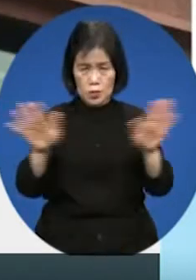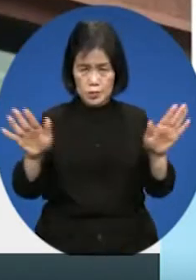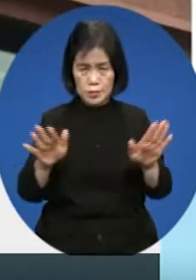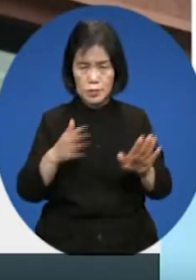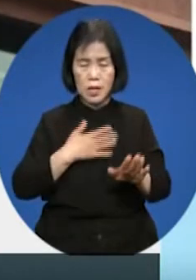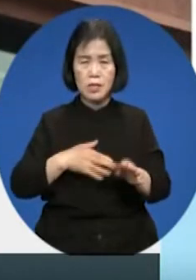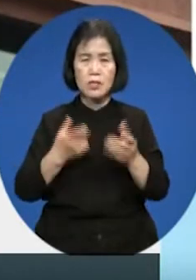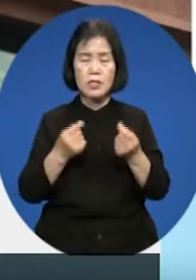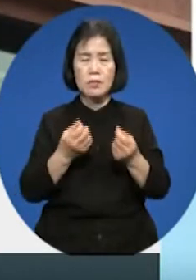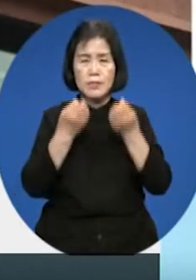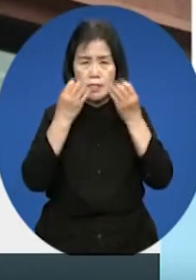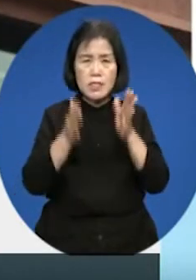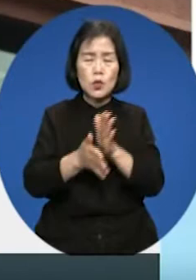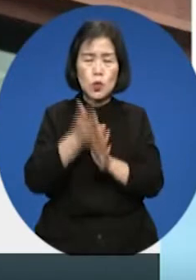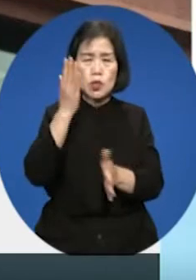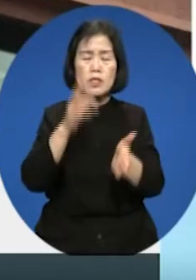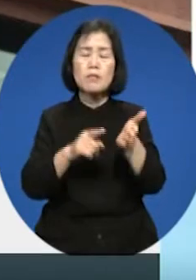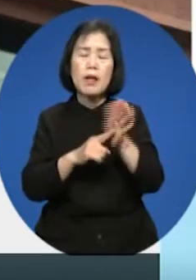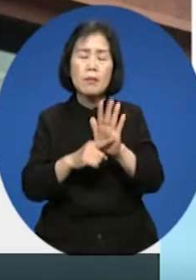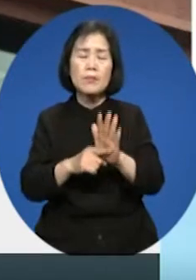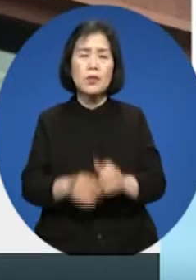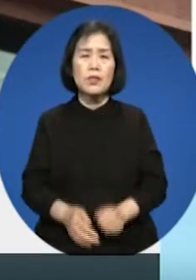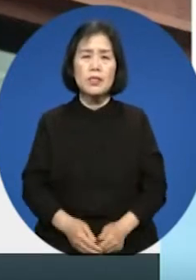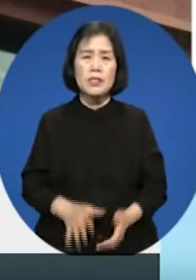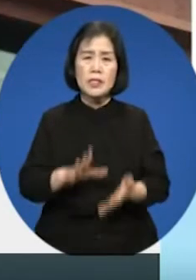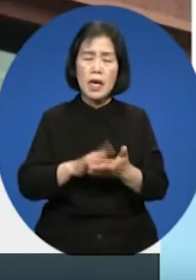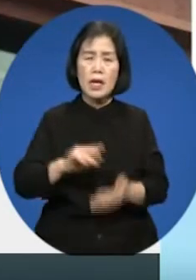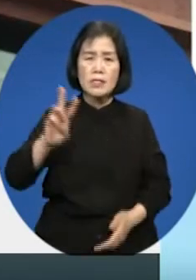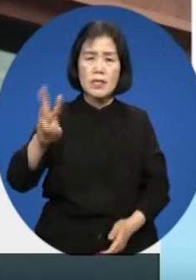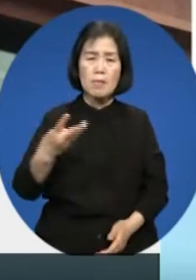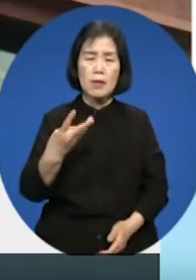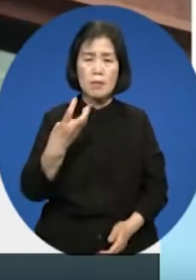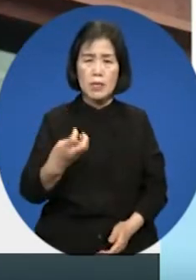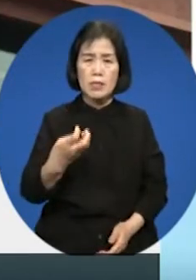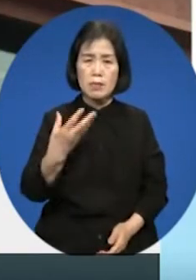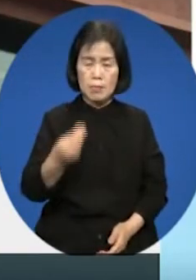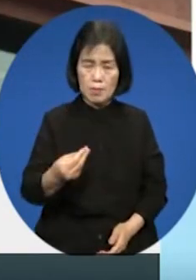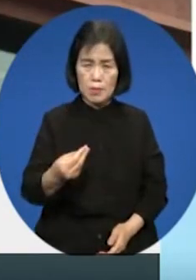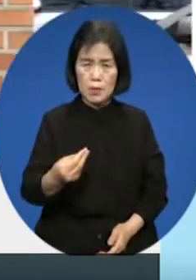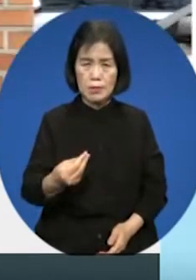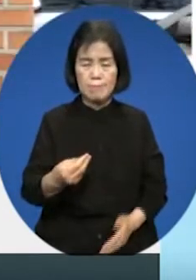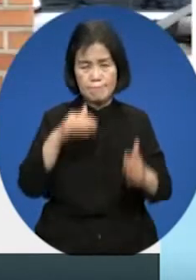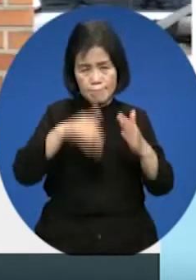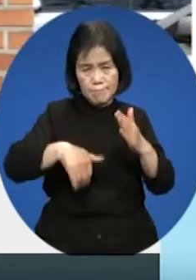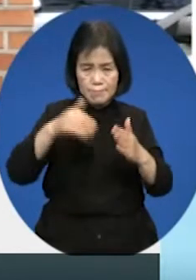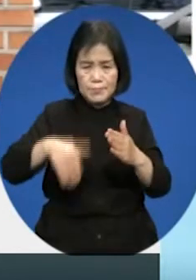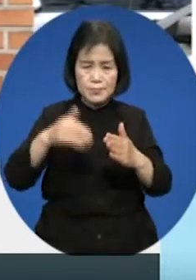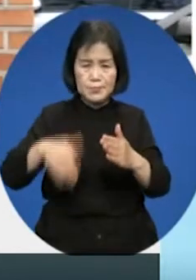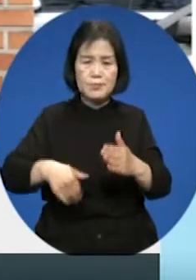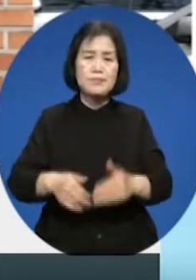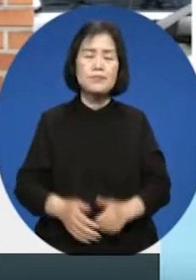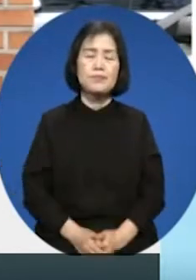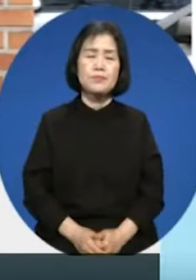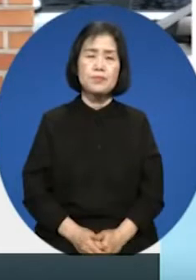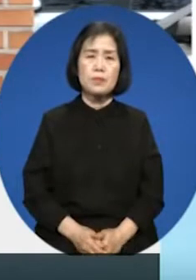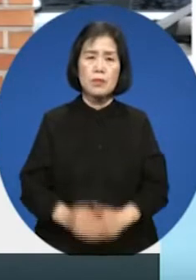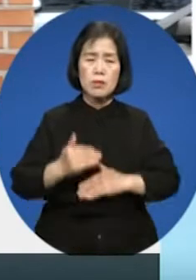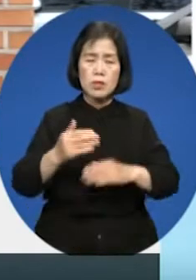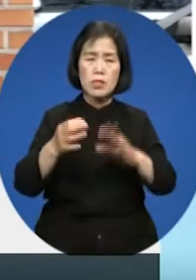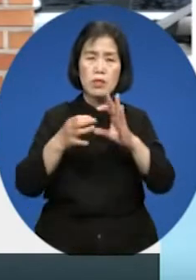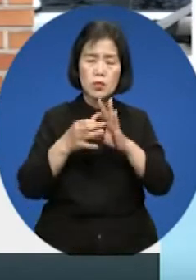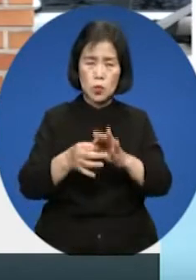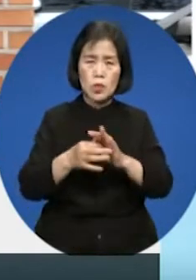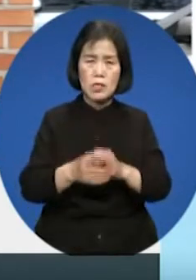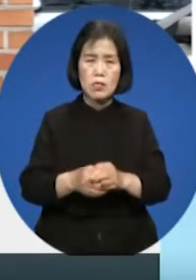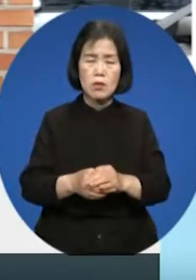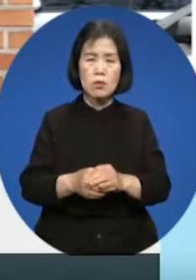신도시가 발표돼서 약 그 380만 평을 개발하게 됐습니다. 이 과정을 통해서 광명은